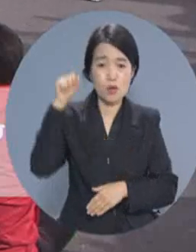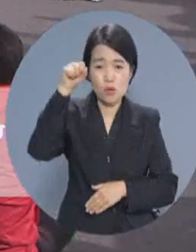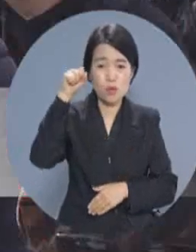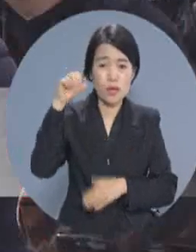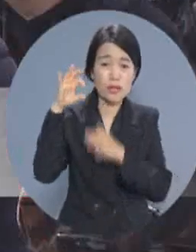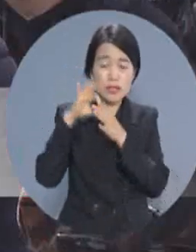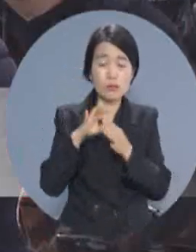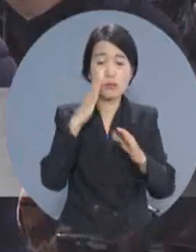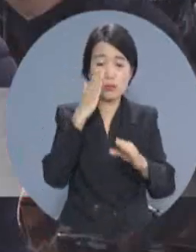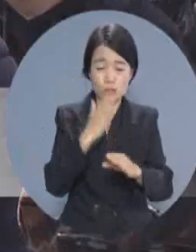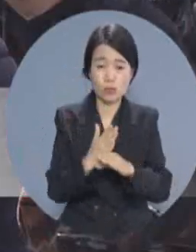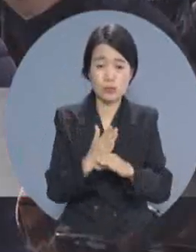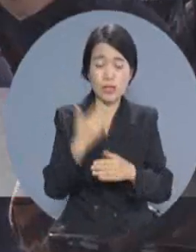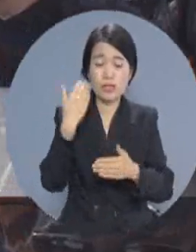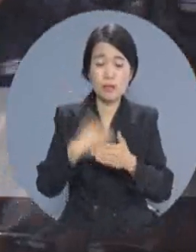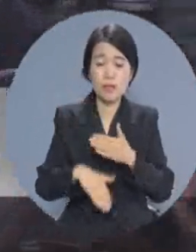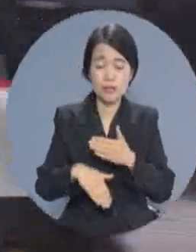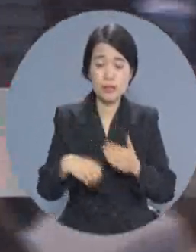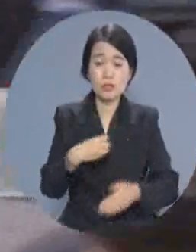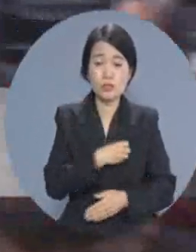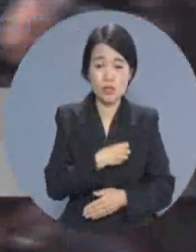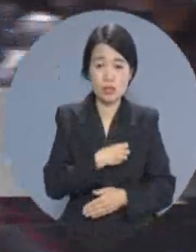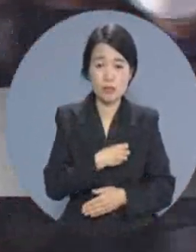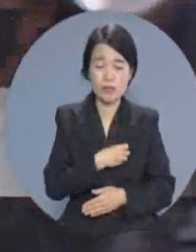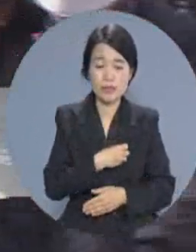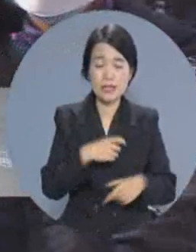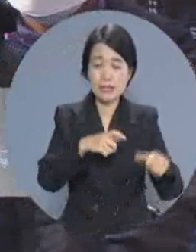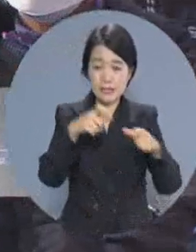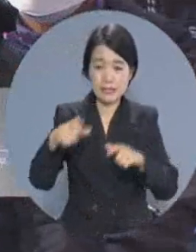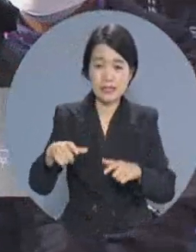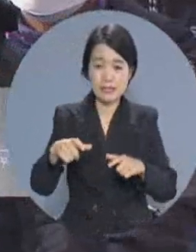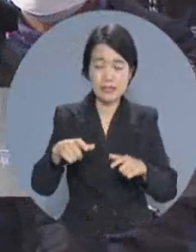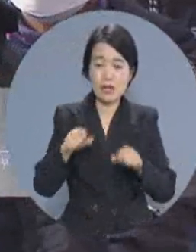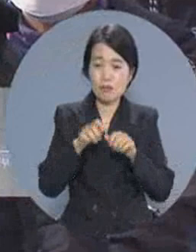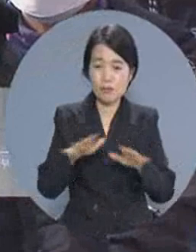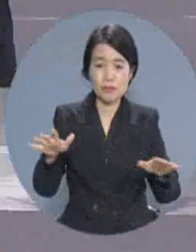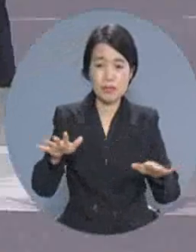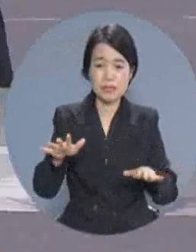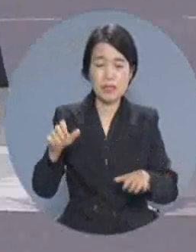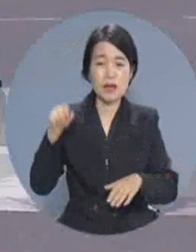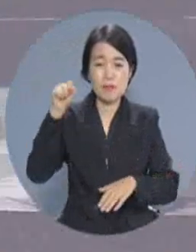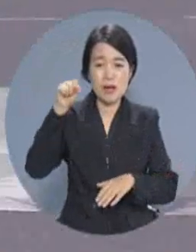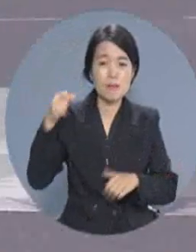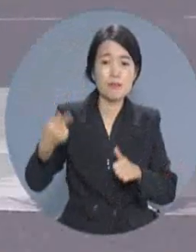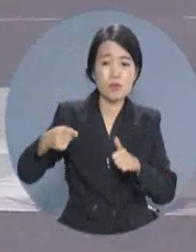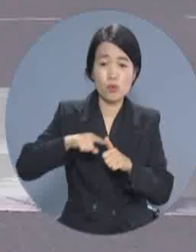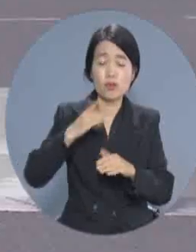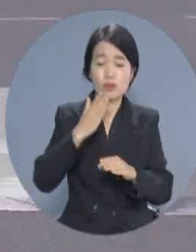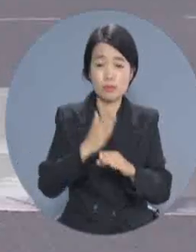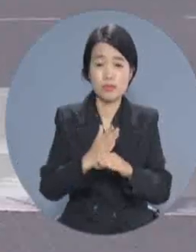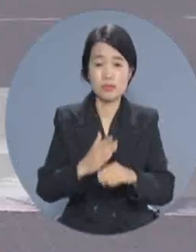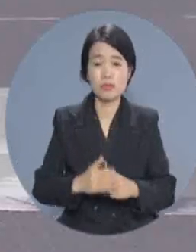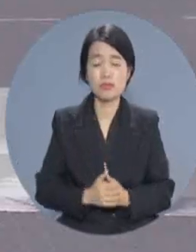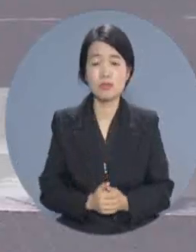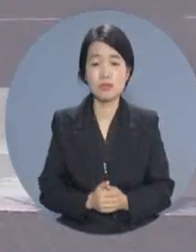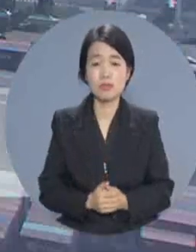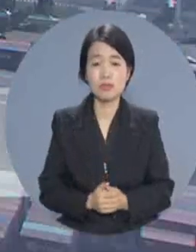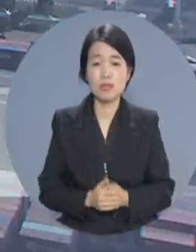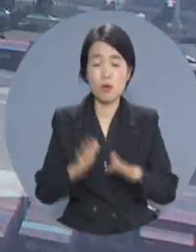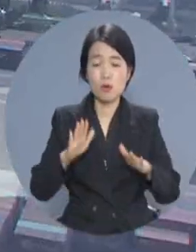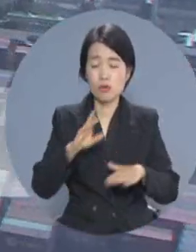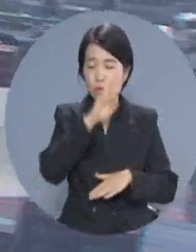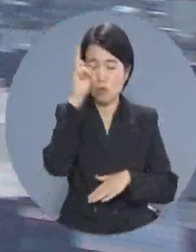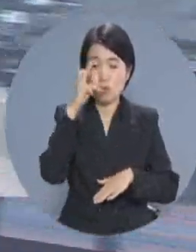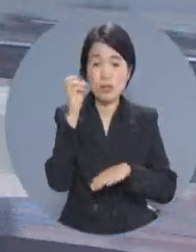농성을 이어가고 있고 나머지 조합원도 지역 물류 거점으로 이동해 파업에 동참 중이라고 밝혔습니다. 오늘